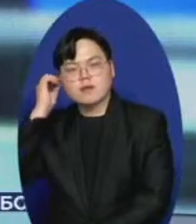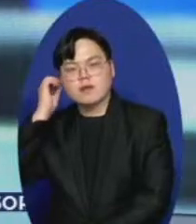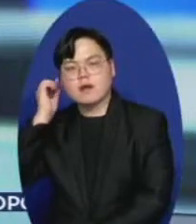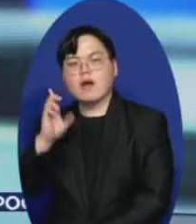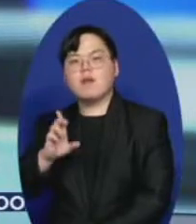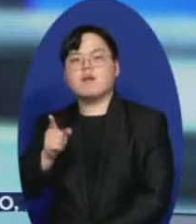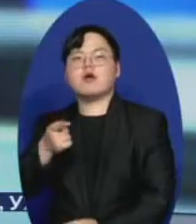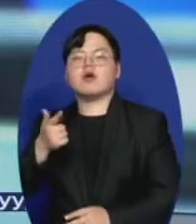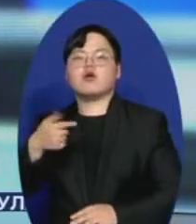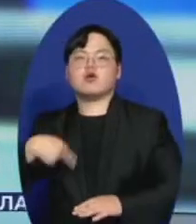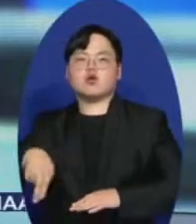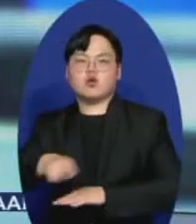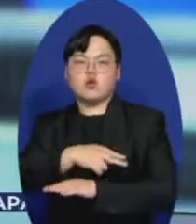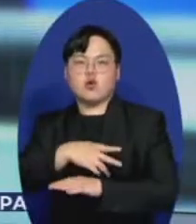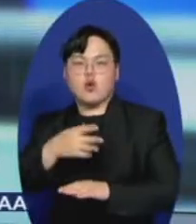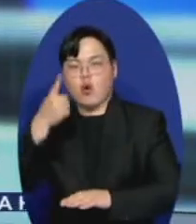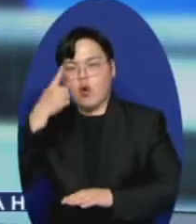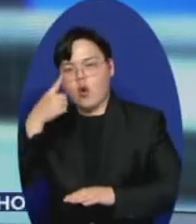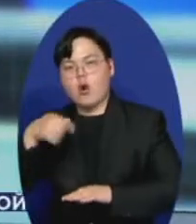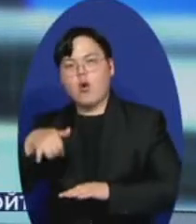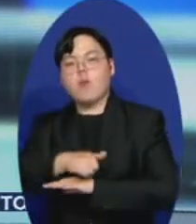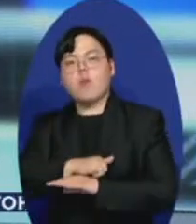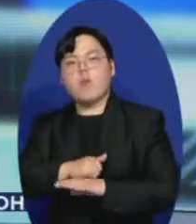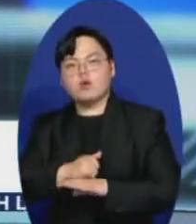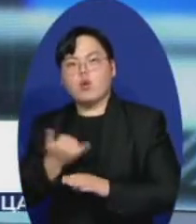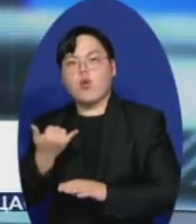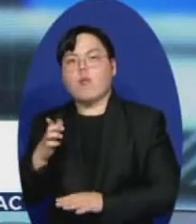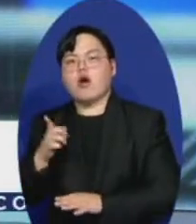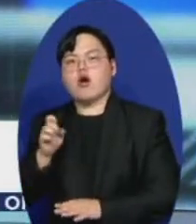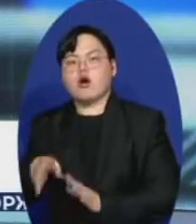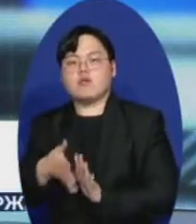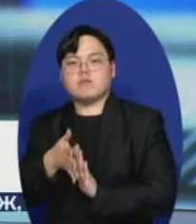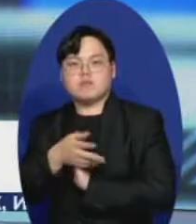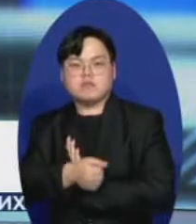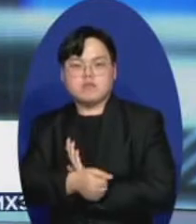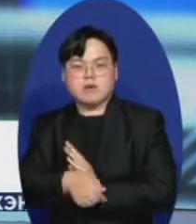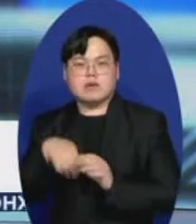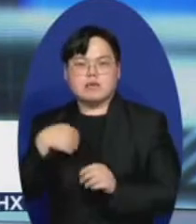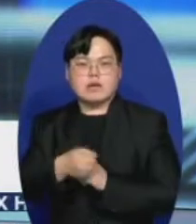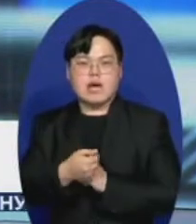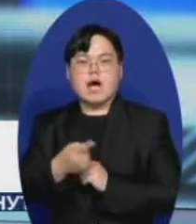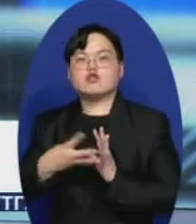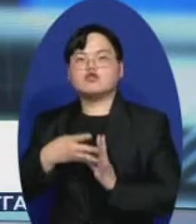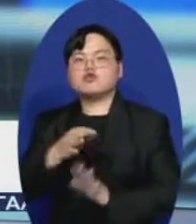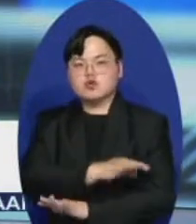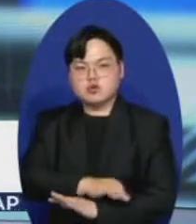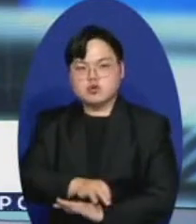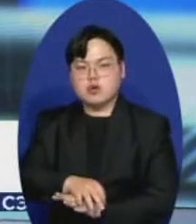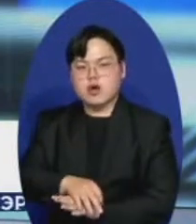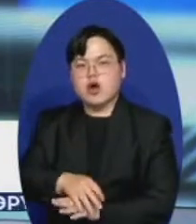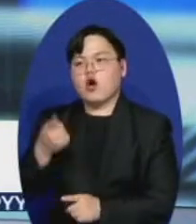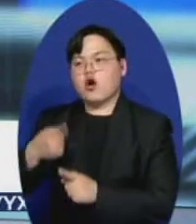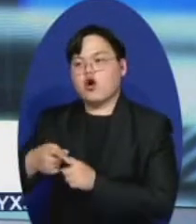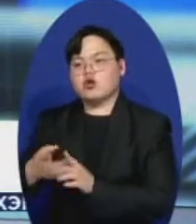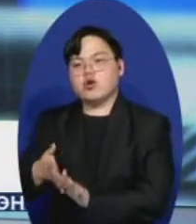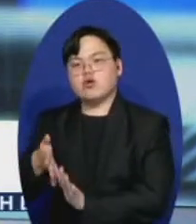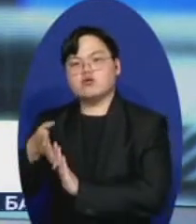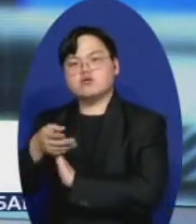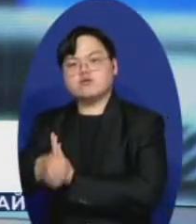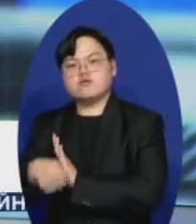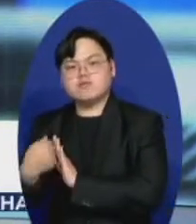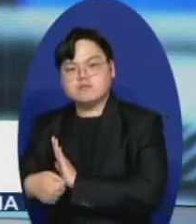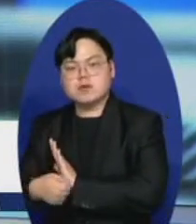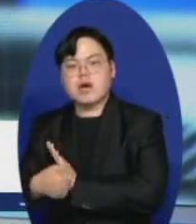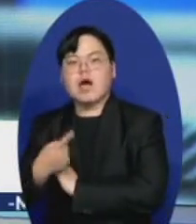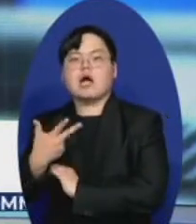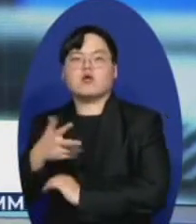Энэ жил Баянгол дүүрэгт нийслэлийн төсвийн хөрөнгө оруулалтаар 5.8 тэрбум төгрөгийн 19 төсөл хэрэгжиж байгаа бол орон нутгийн хөгжлийн сангийн хөрөнгө оруулалтаар 13